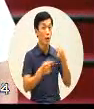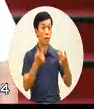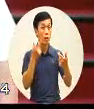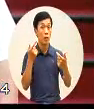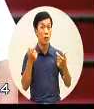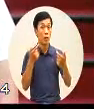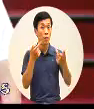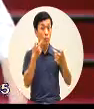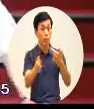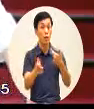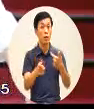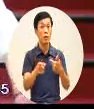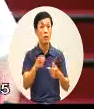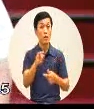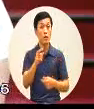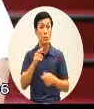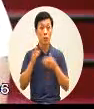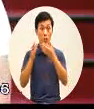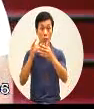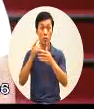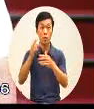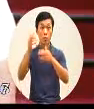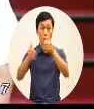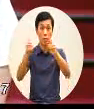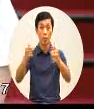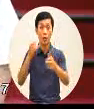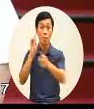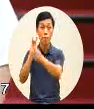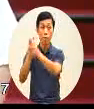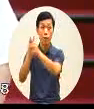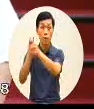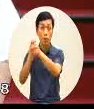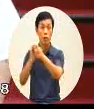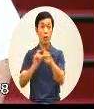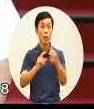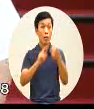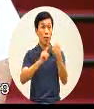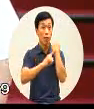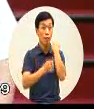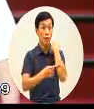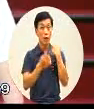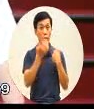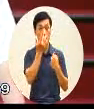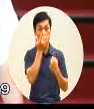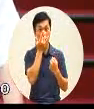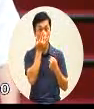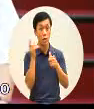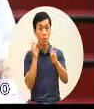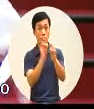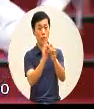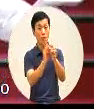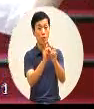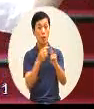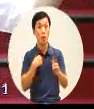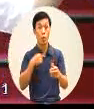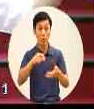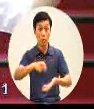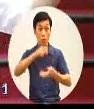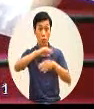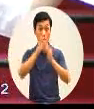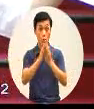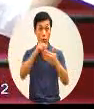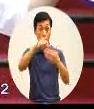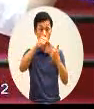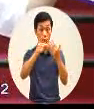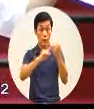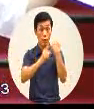们的高层，蒙骗我们一些法令不懂的人。我讲的都是法条了，